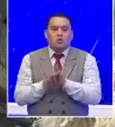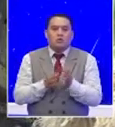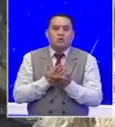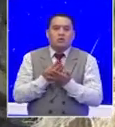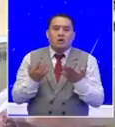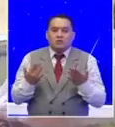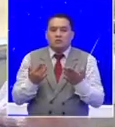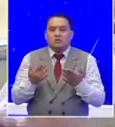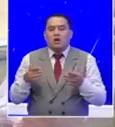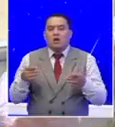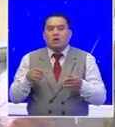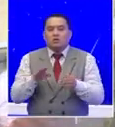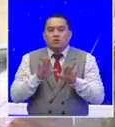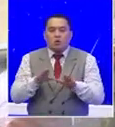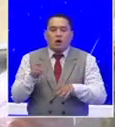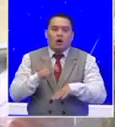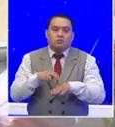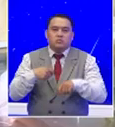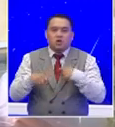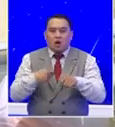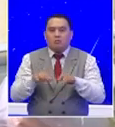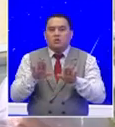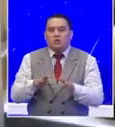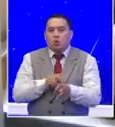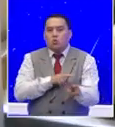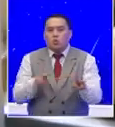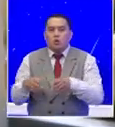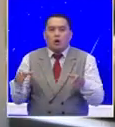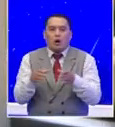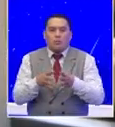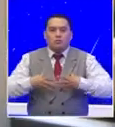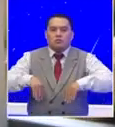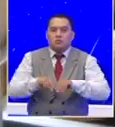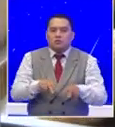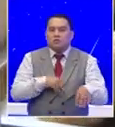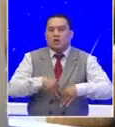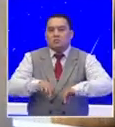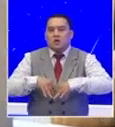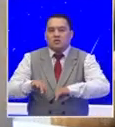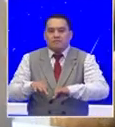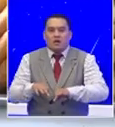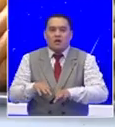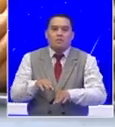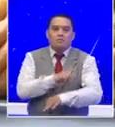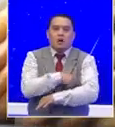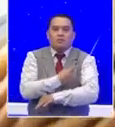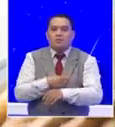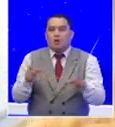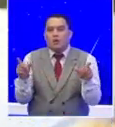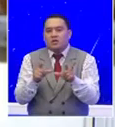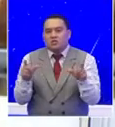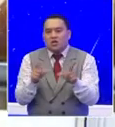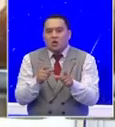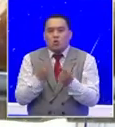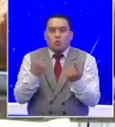нескольких салонах красоты и аптеках. Проехали представители мониторинговой группы и на общественном транспорте. Если в супермаркеты